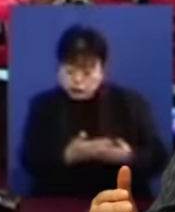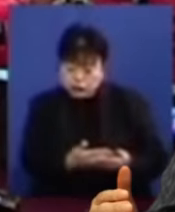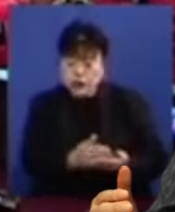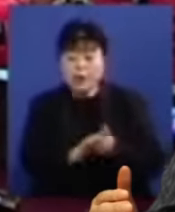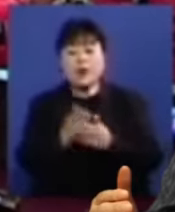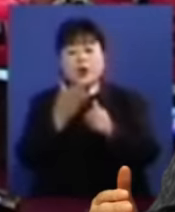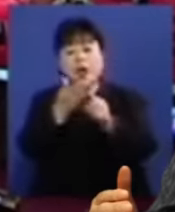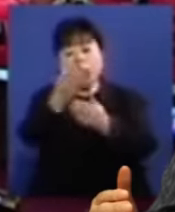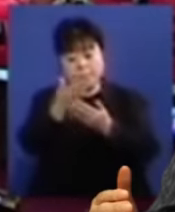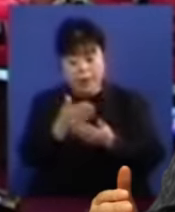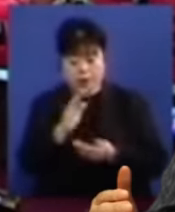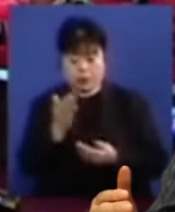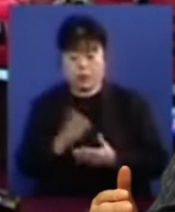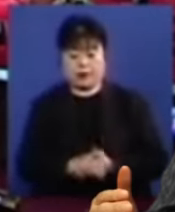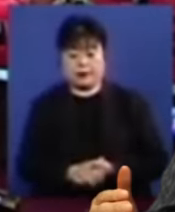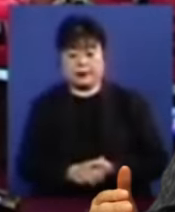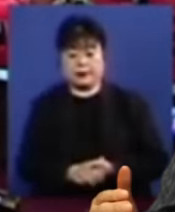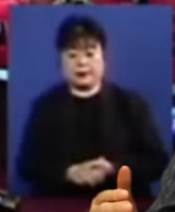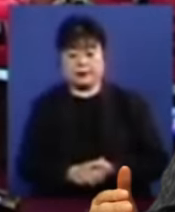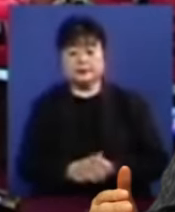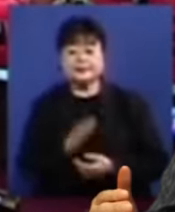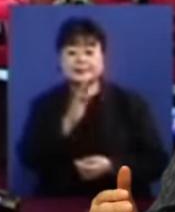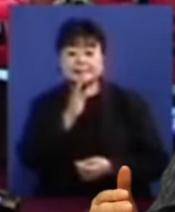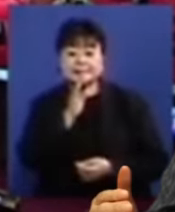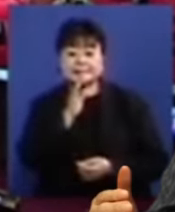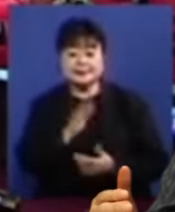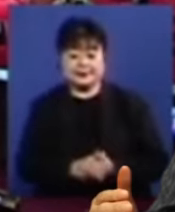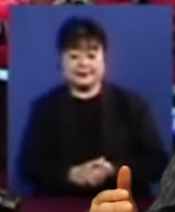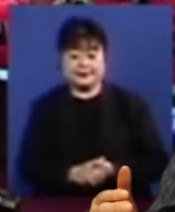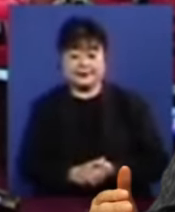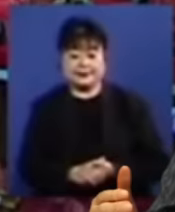변화를 가져오는 것입니다. 이